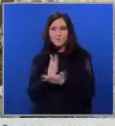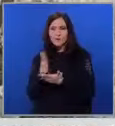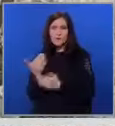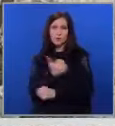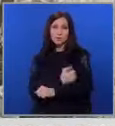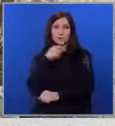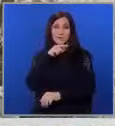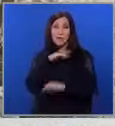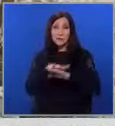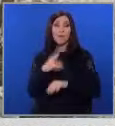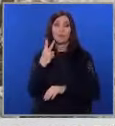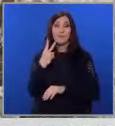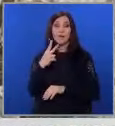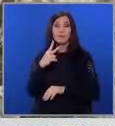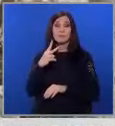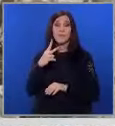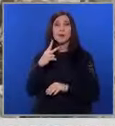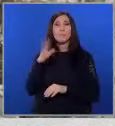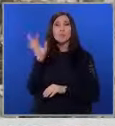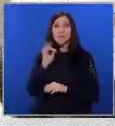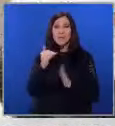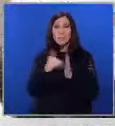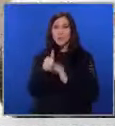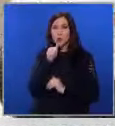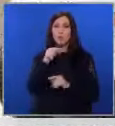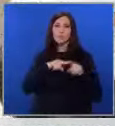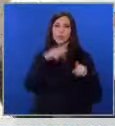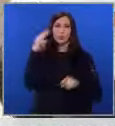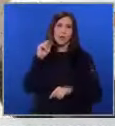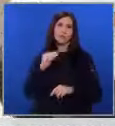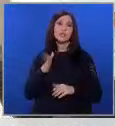2 промила и половина алкохол. От прокуратурата заявиха, че